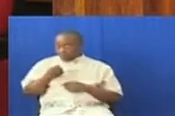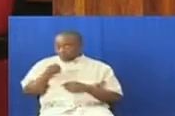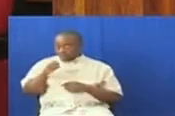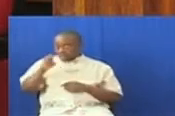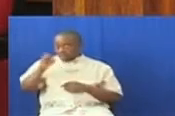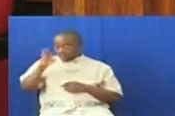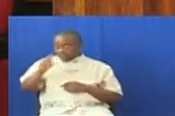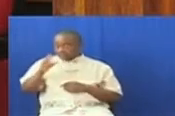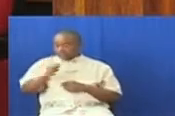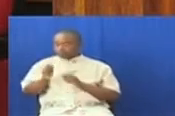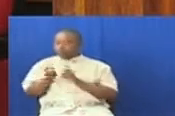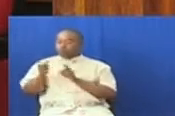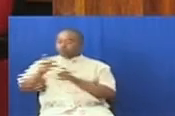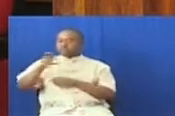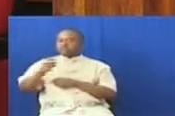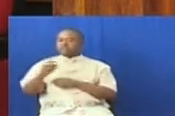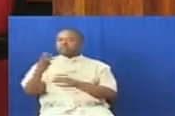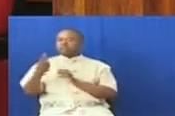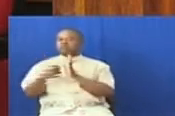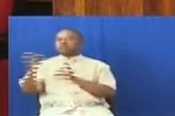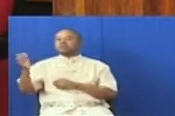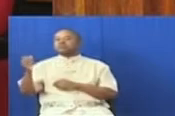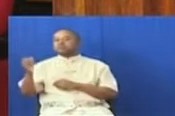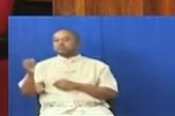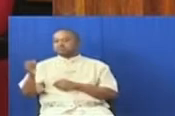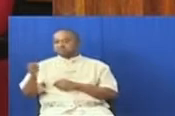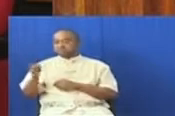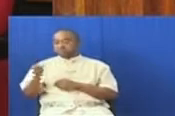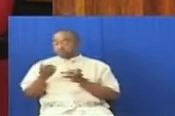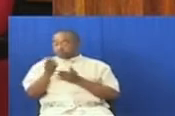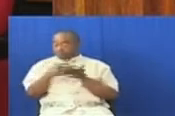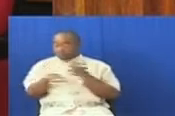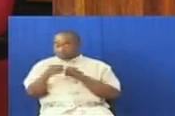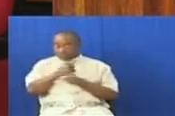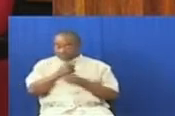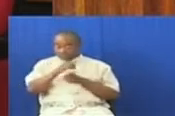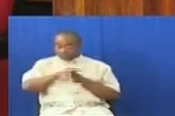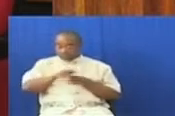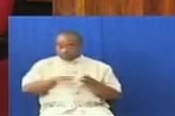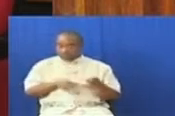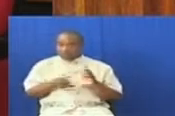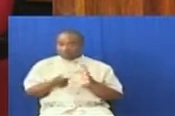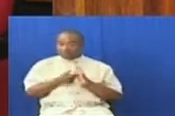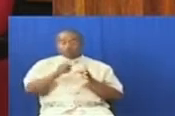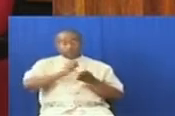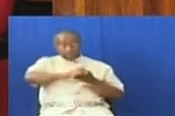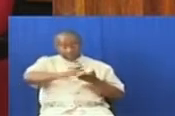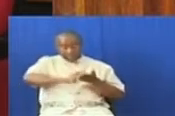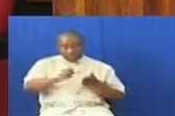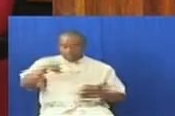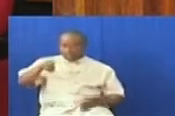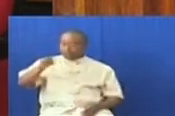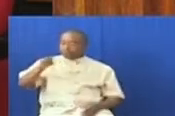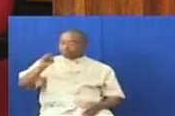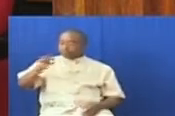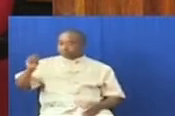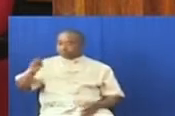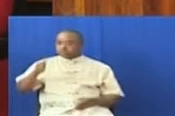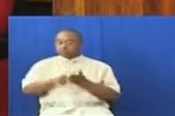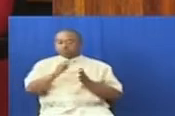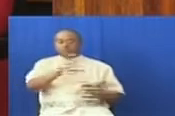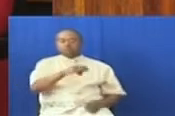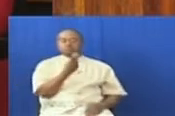Wako watumishi wa namna hiyo wanatumia kwenye hizi posi kwamba nikikuandikia posi utalipa shilingi laki